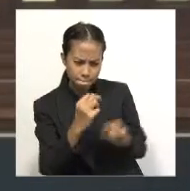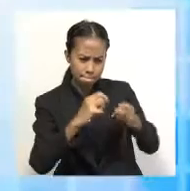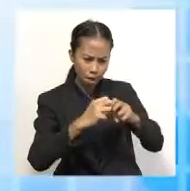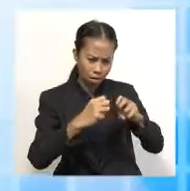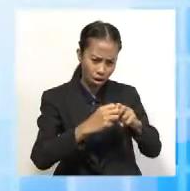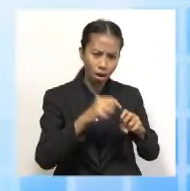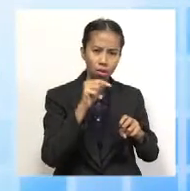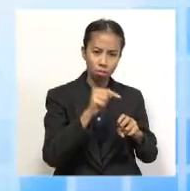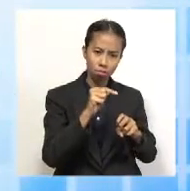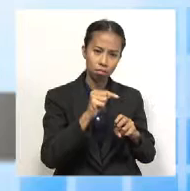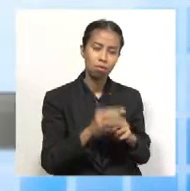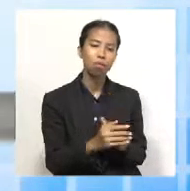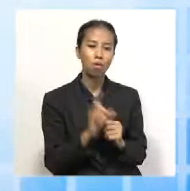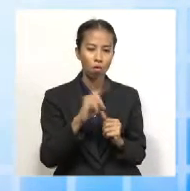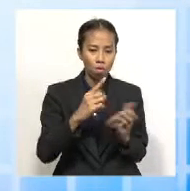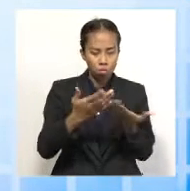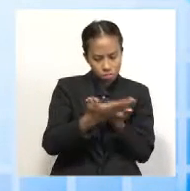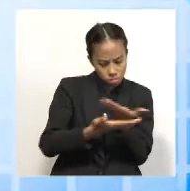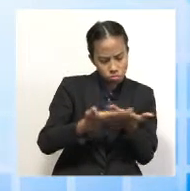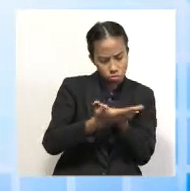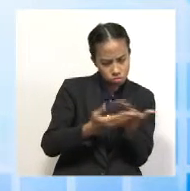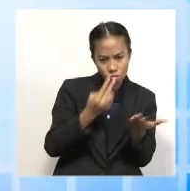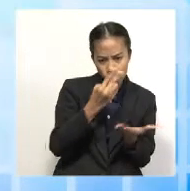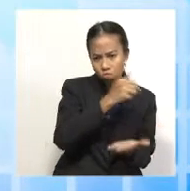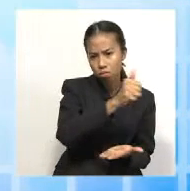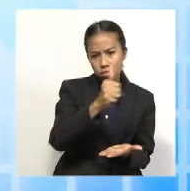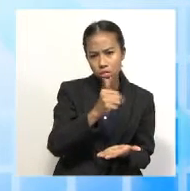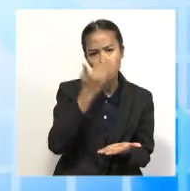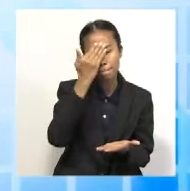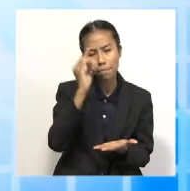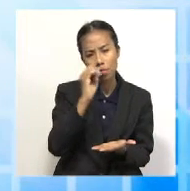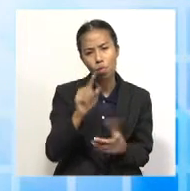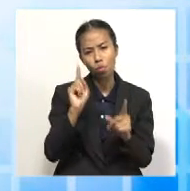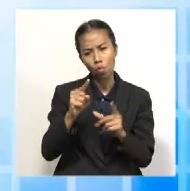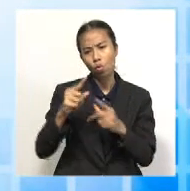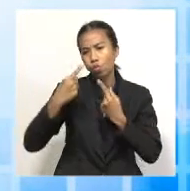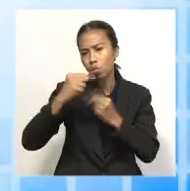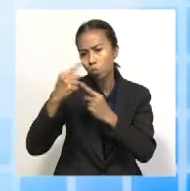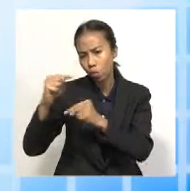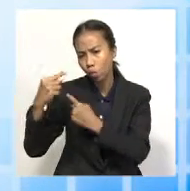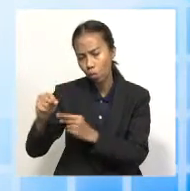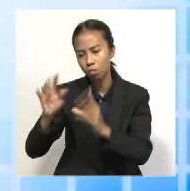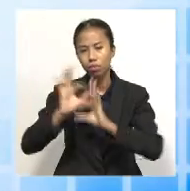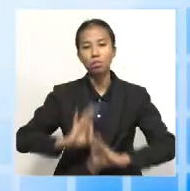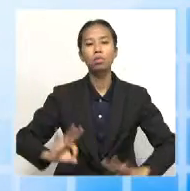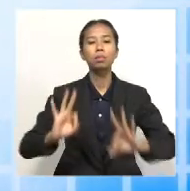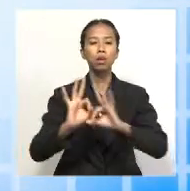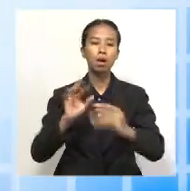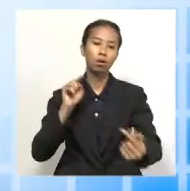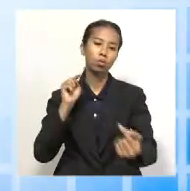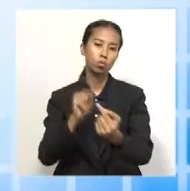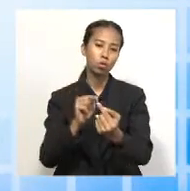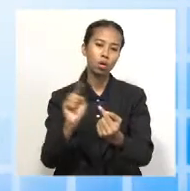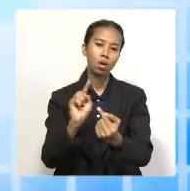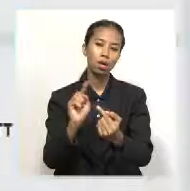เป็นปัญหาในช่วงนี้ขอให้พิจารณาให้รัดกุมเพราะต้องตอบคำถามหลายอย่างให้ได้โดยเฉพาะเรื่องของ